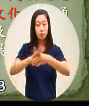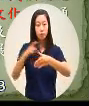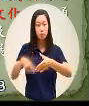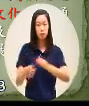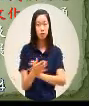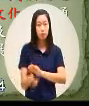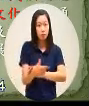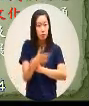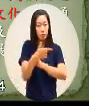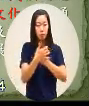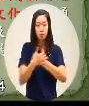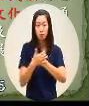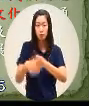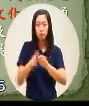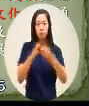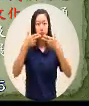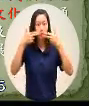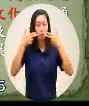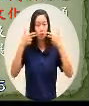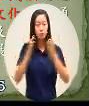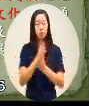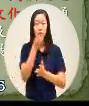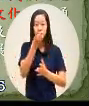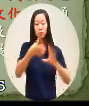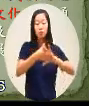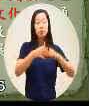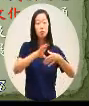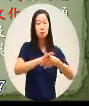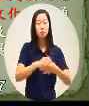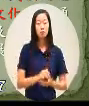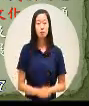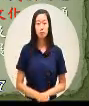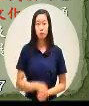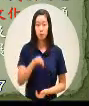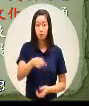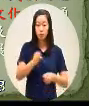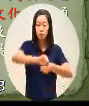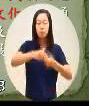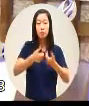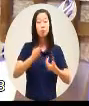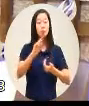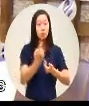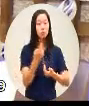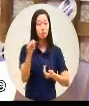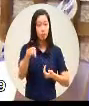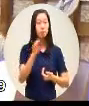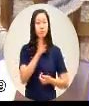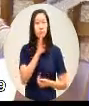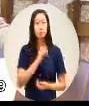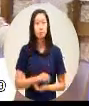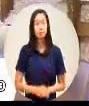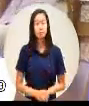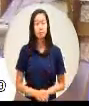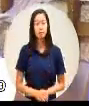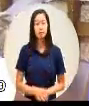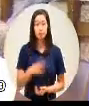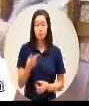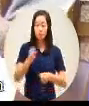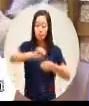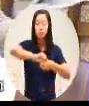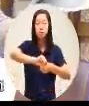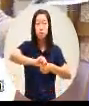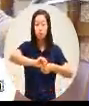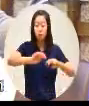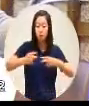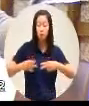维护发展原住民族以及文化是加分的来源，是来自这一边啦。它有增修条文，